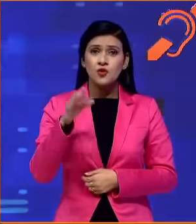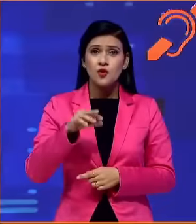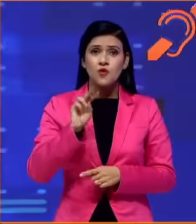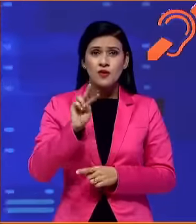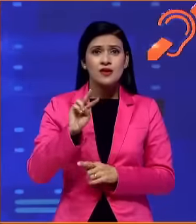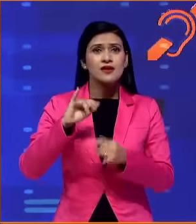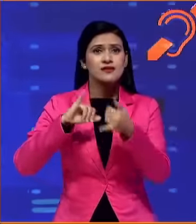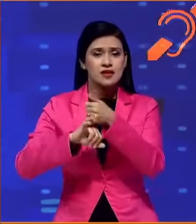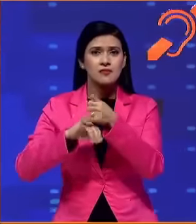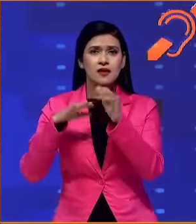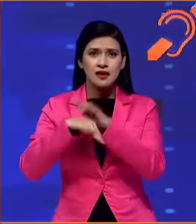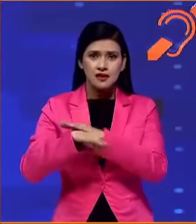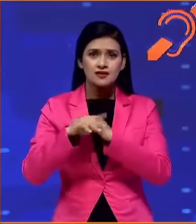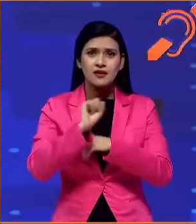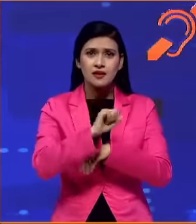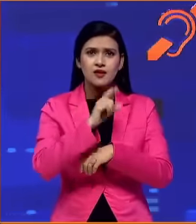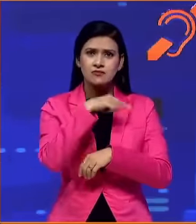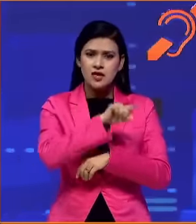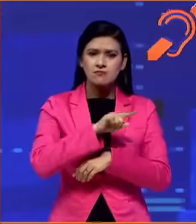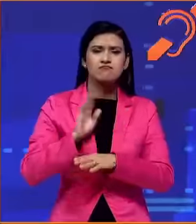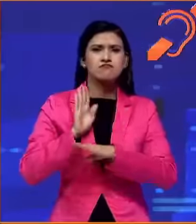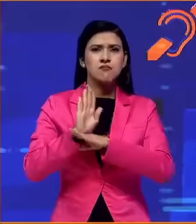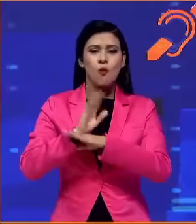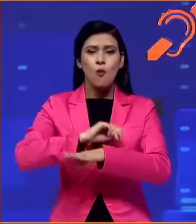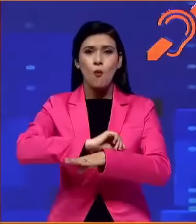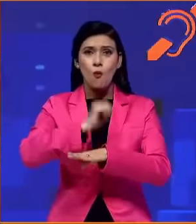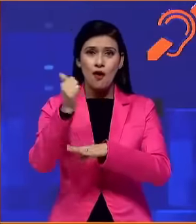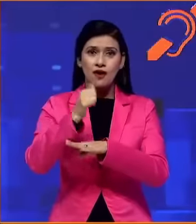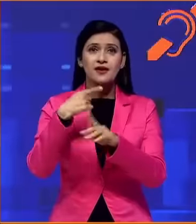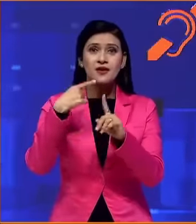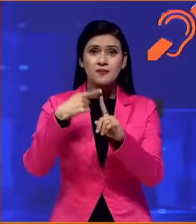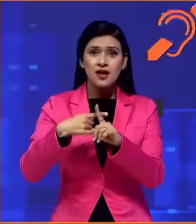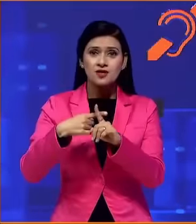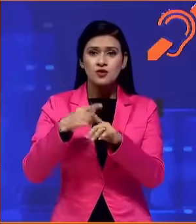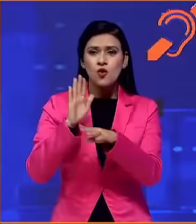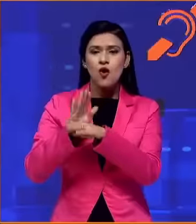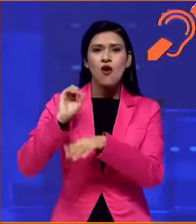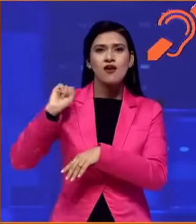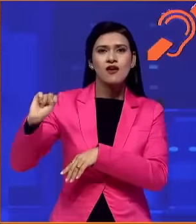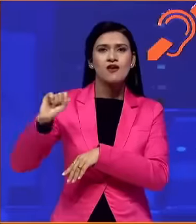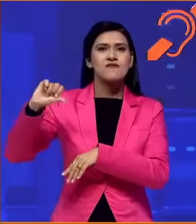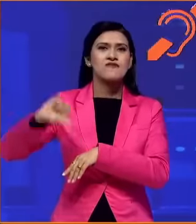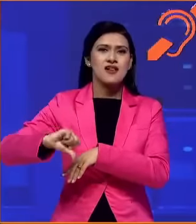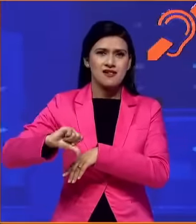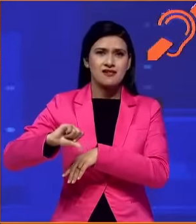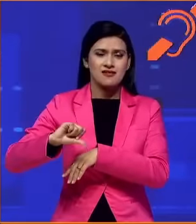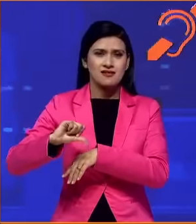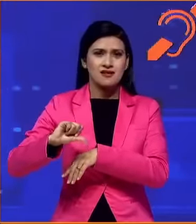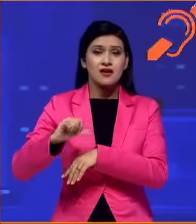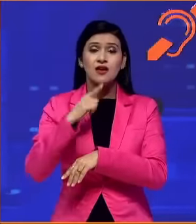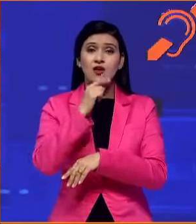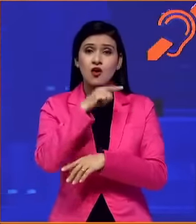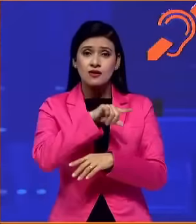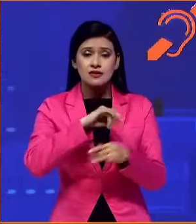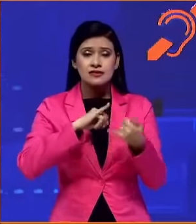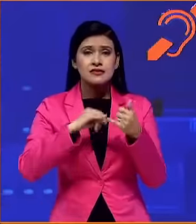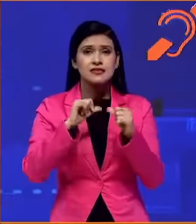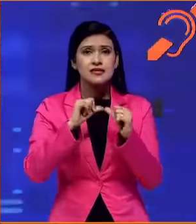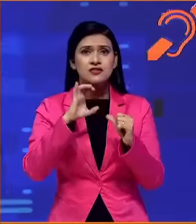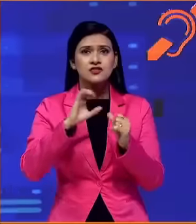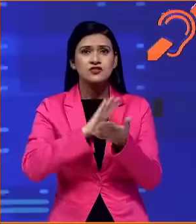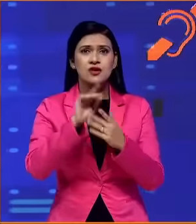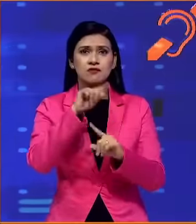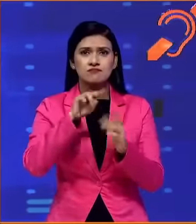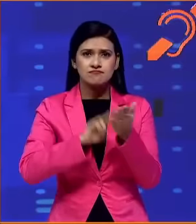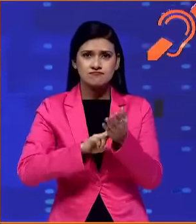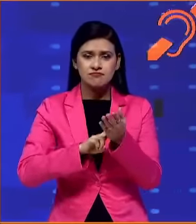विधानसभा चुनावमेंसचिनपायलटनेअपनीसीटजीतली ,लेकिनकांग्रेसकोहारकासामनाकरनापड़ा।सचिनपायलट वर्तमानमेंकांग्रेससंगठन